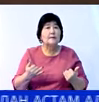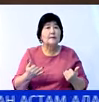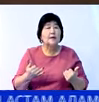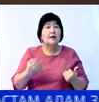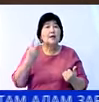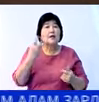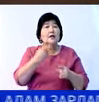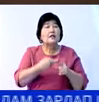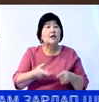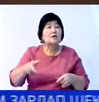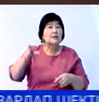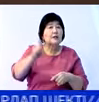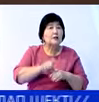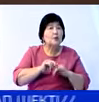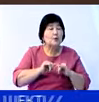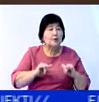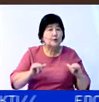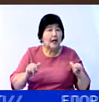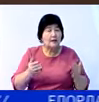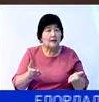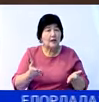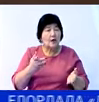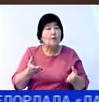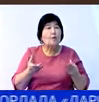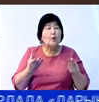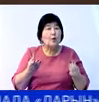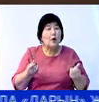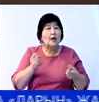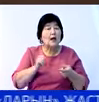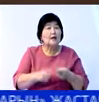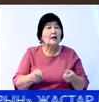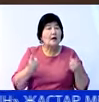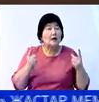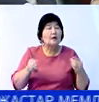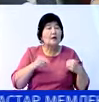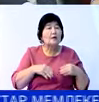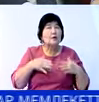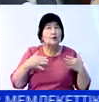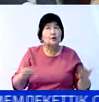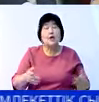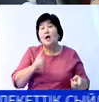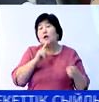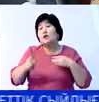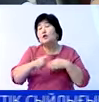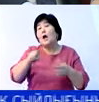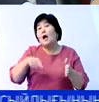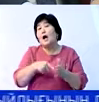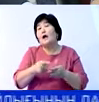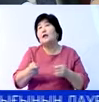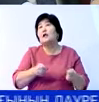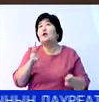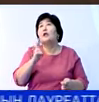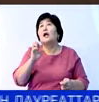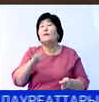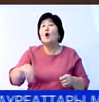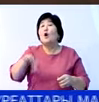2,5 есеге дейін өсіп жатыр. Бұл енді қаржының артында қыруар жұмыс істеп тұрған белгілі. Жиын соңында қала әкімі Нұрлыбек Нәлібаев